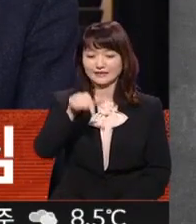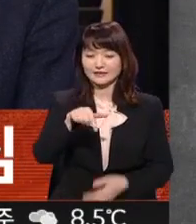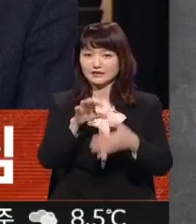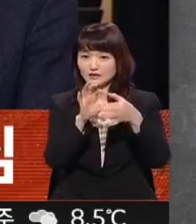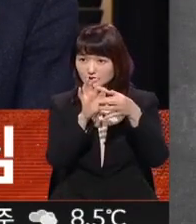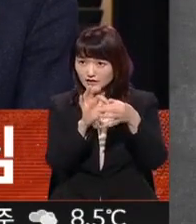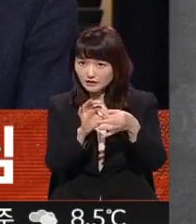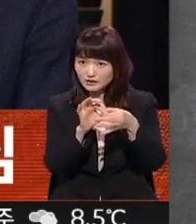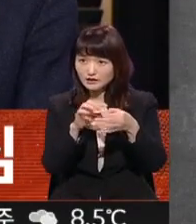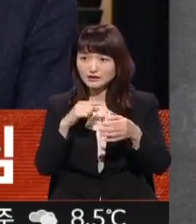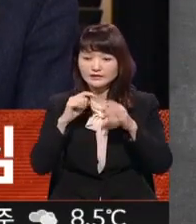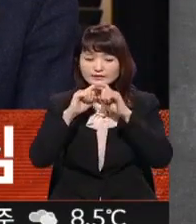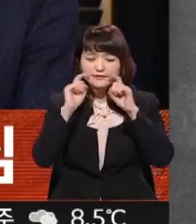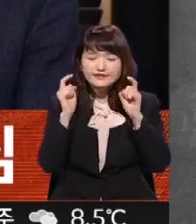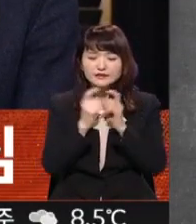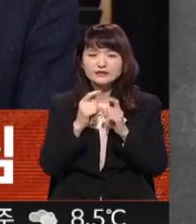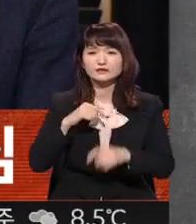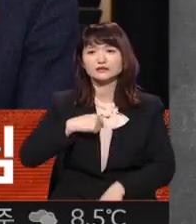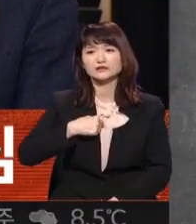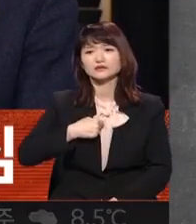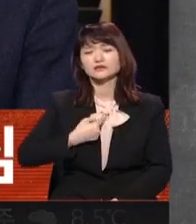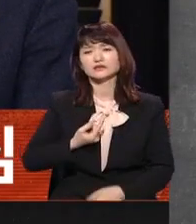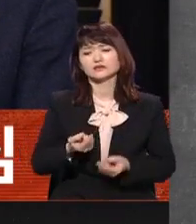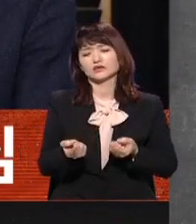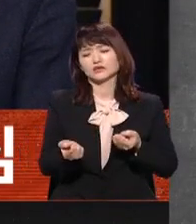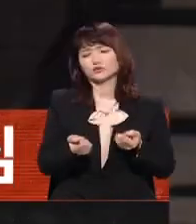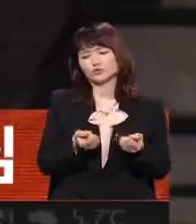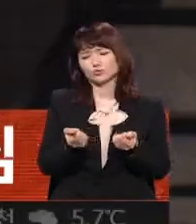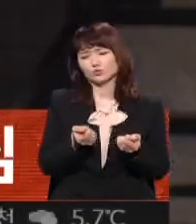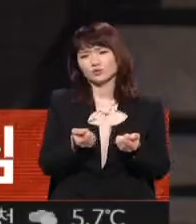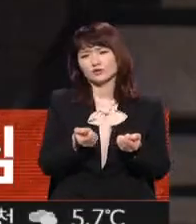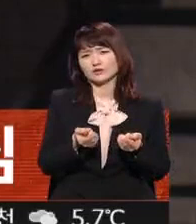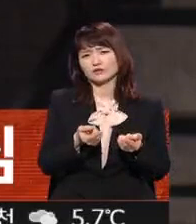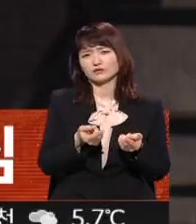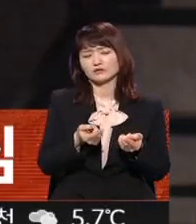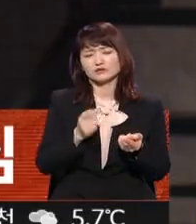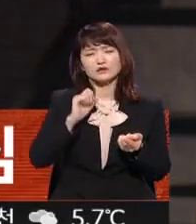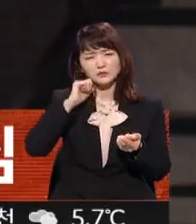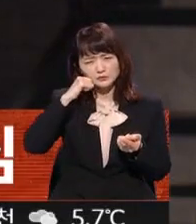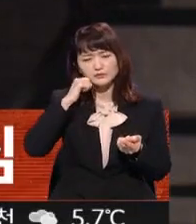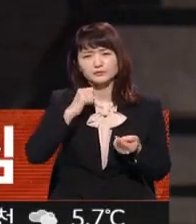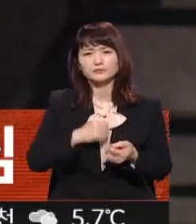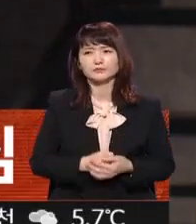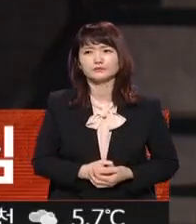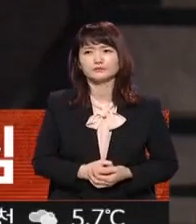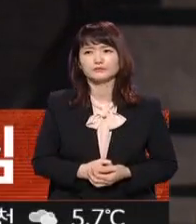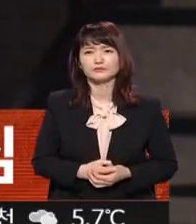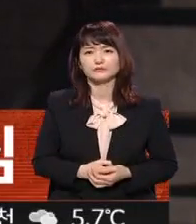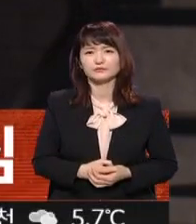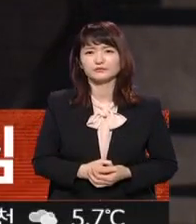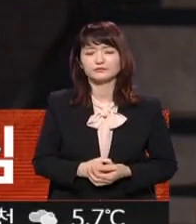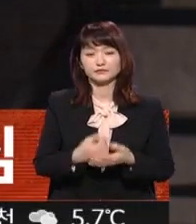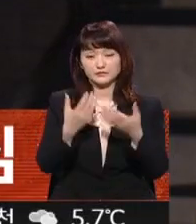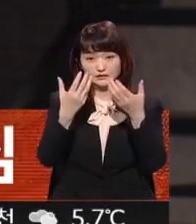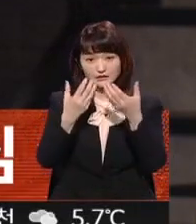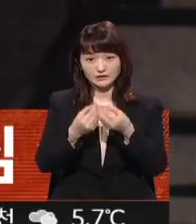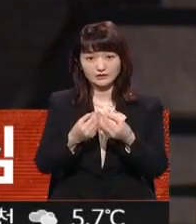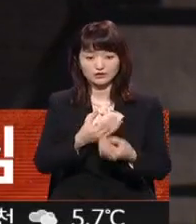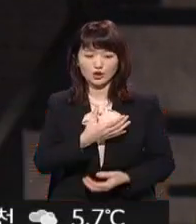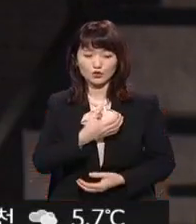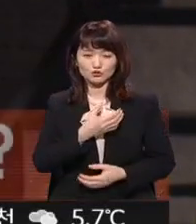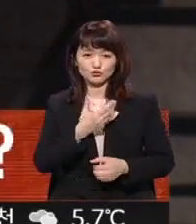그 개인이 자기가 스스로 자제를 하는 것이 그렇게 쉽지가 않습니다 왜냐하면 이게 그 우유 주사라고 알려져서